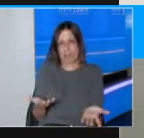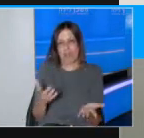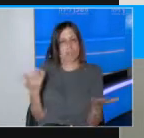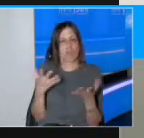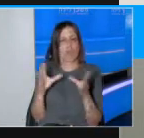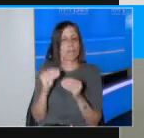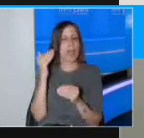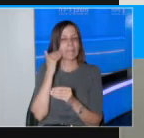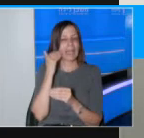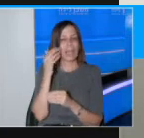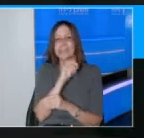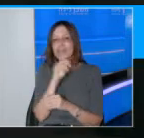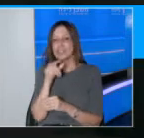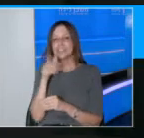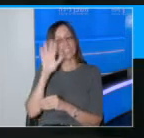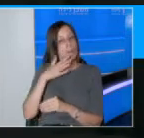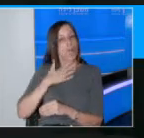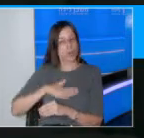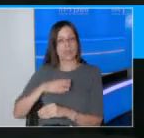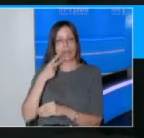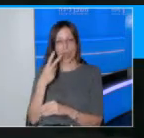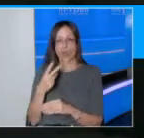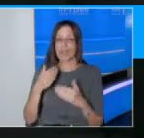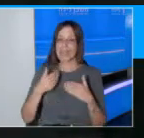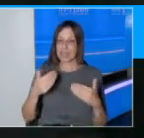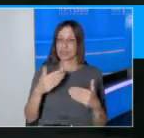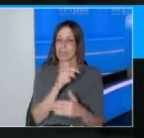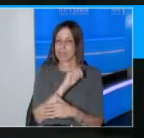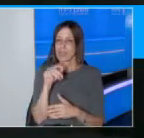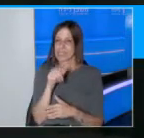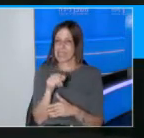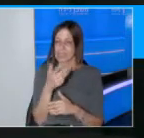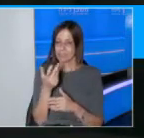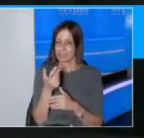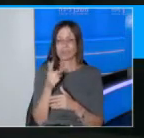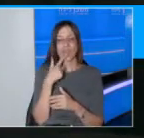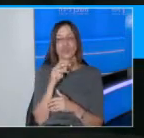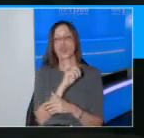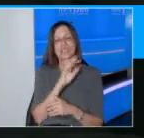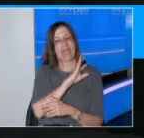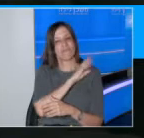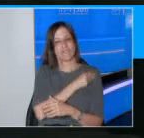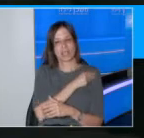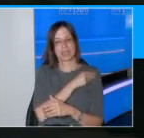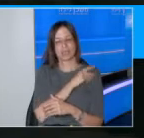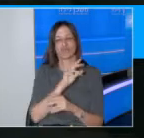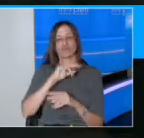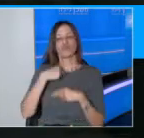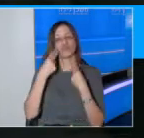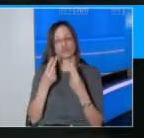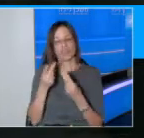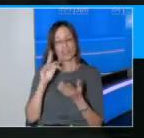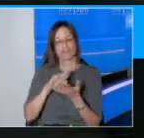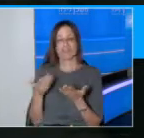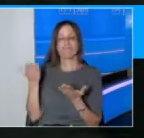מבחינת האמריקנים בעניין הזה, שגם הם היו רוצים לראות איזושהי התקדמות בנושא? כך שהנושא הפלסטיני מונח שוב על השולחן, מי שהניח